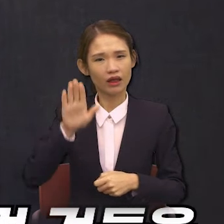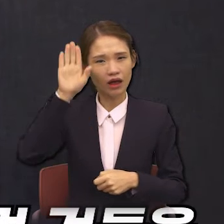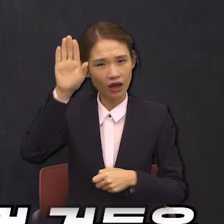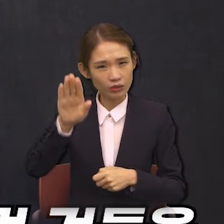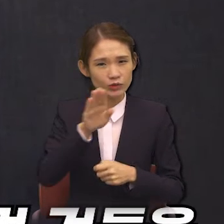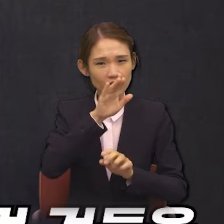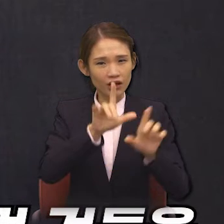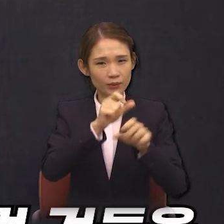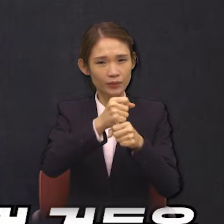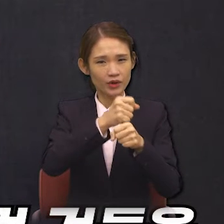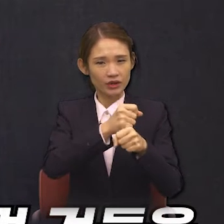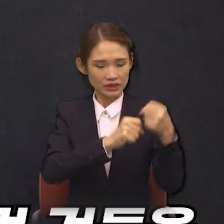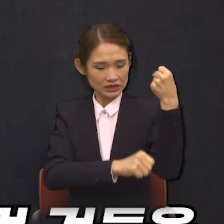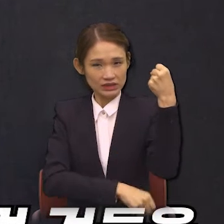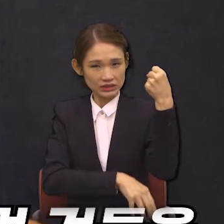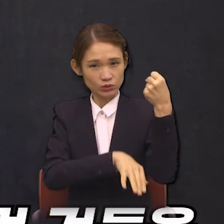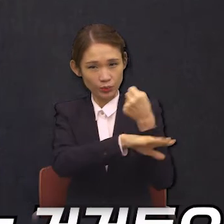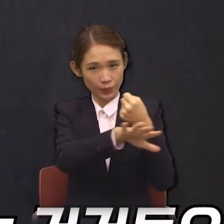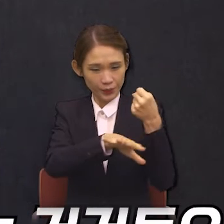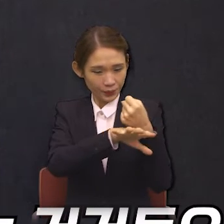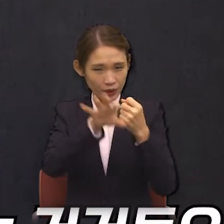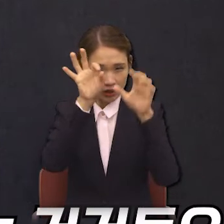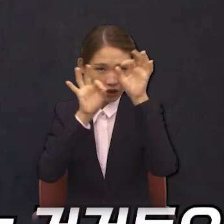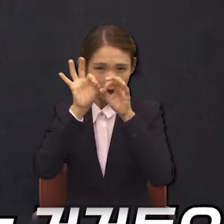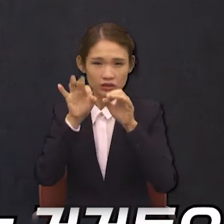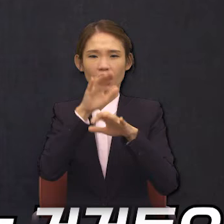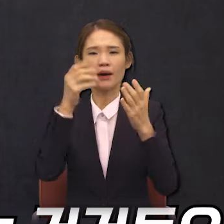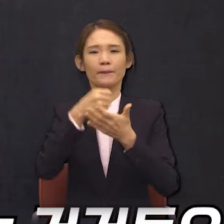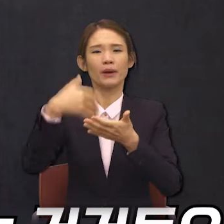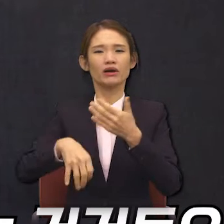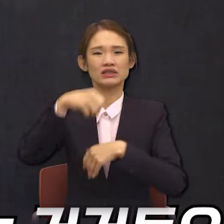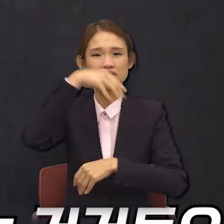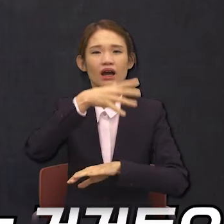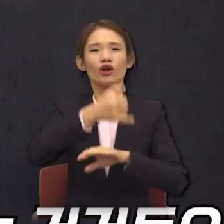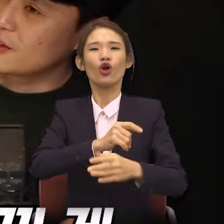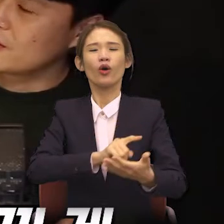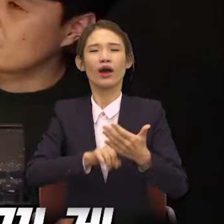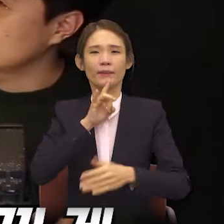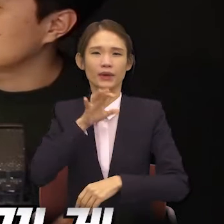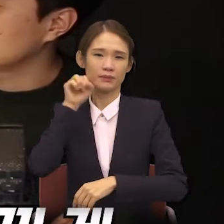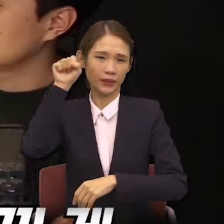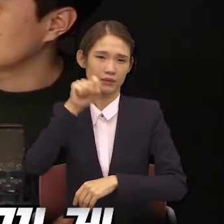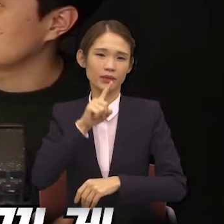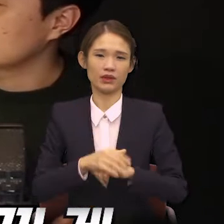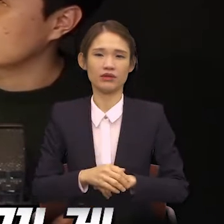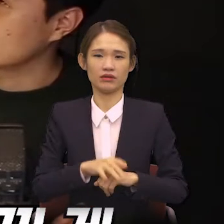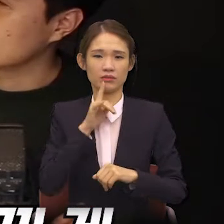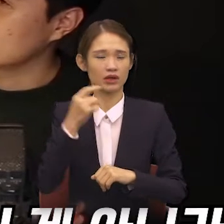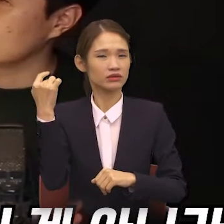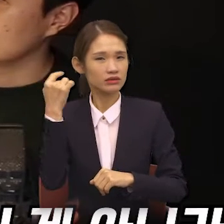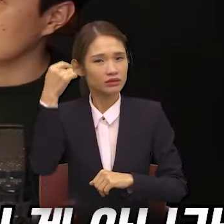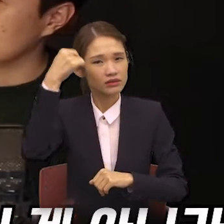사실이 만들어지게 된 맥락 이런 것들을 다 배제하고 결과만 자꾸 이야기하는 거거든요. 교수님께 말씀 듣다 보면서 느낀